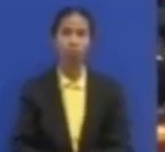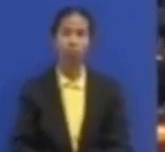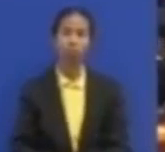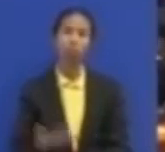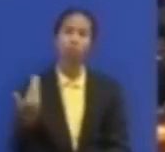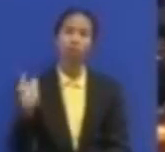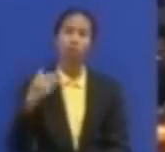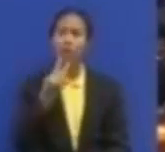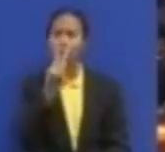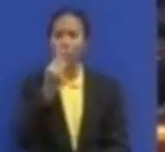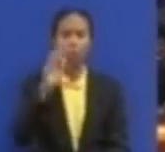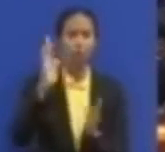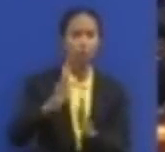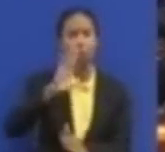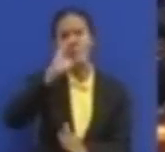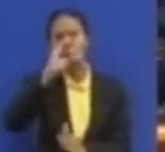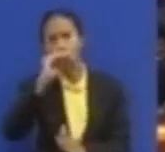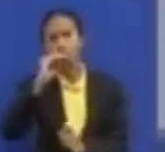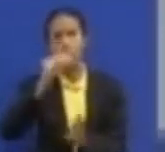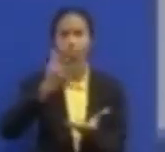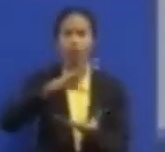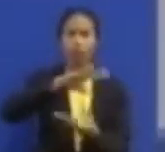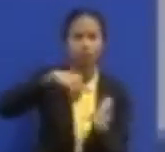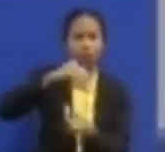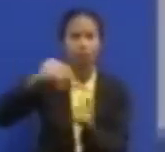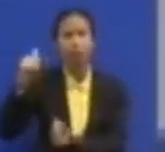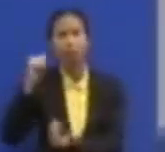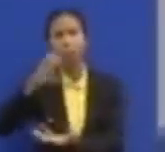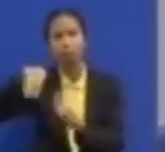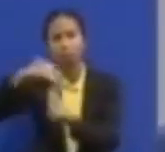ะวนไปเวียนมาอยู่เนี่ยครับ